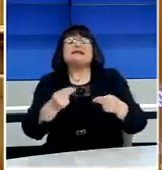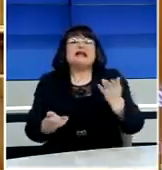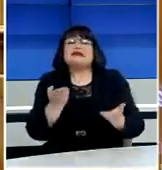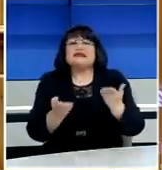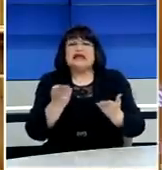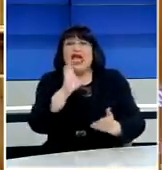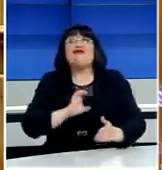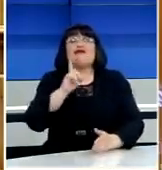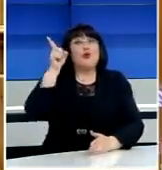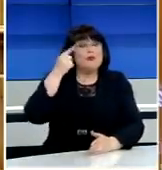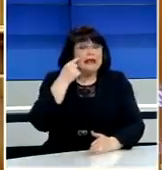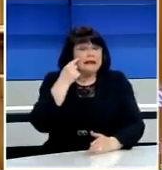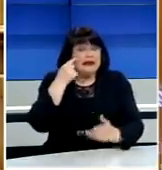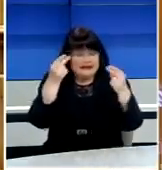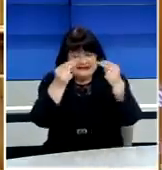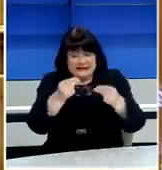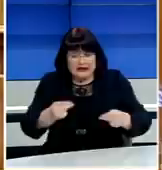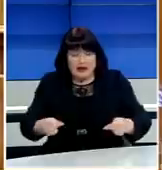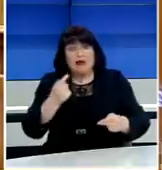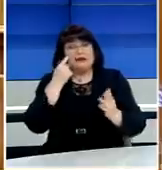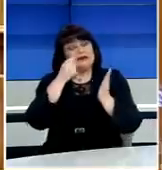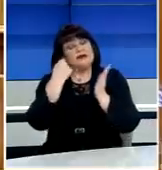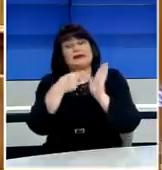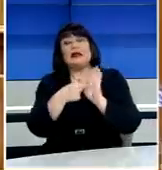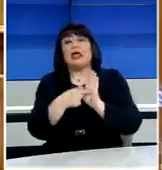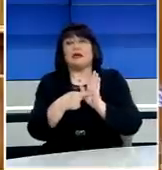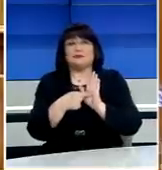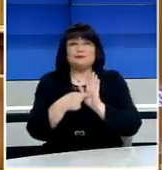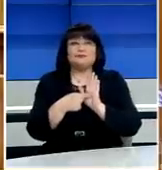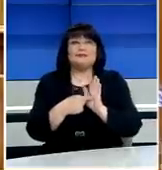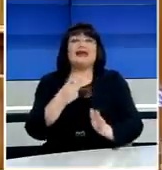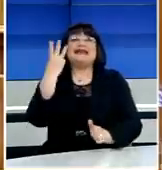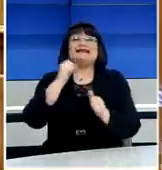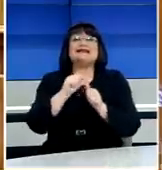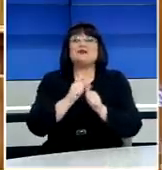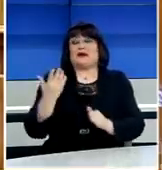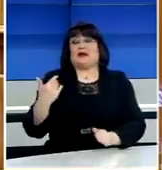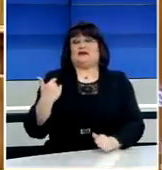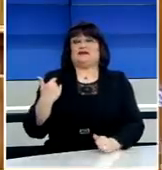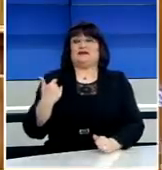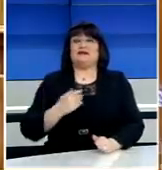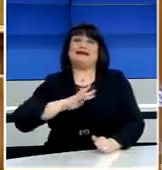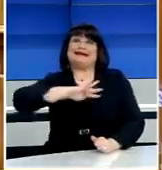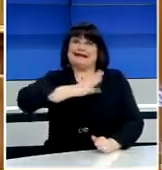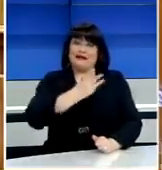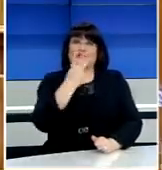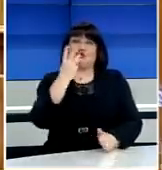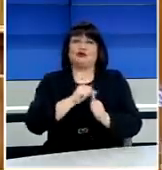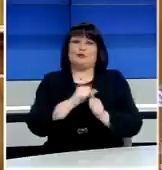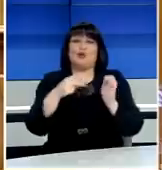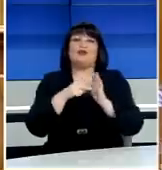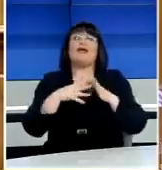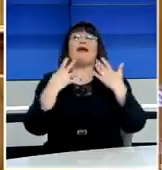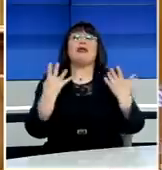Εδώ λοιπόν βλέπουμε το τελευταίο τρίμηνο, το τέταρτο τρίμηνο του